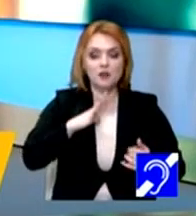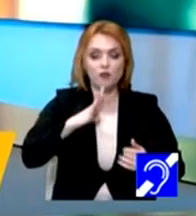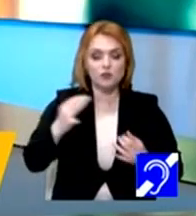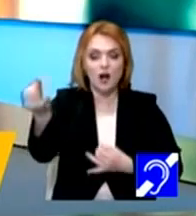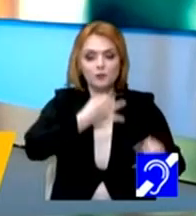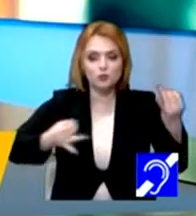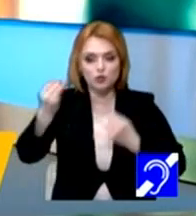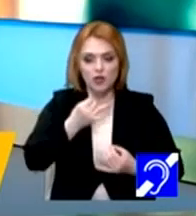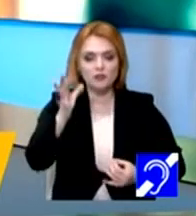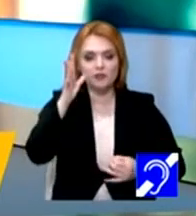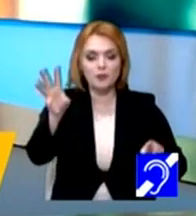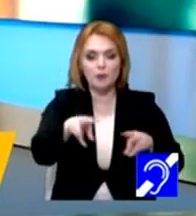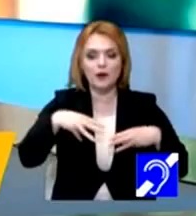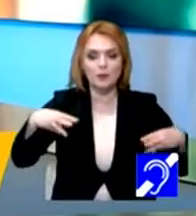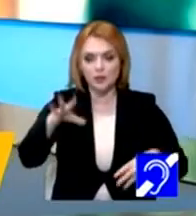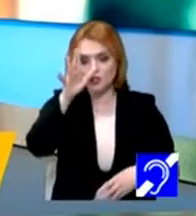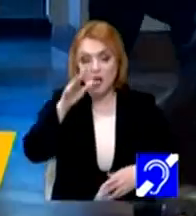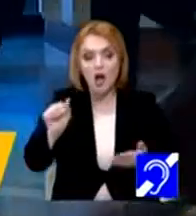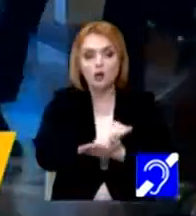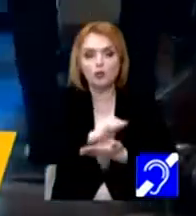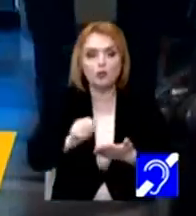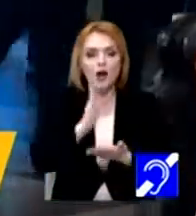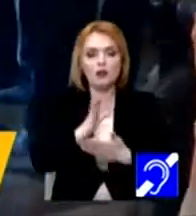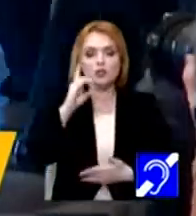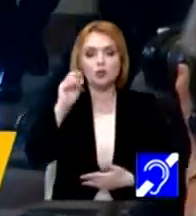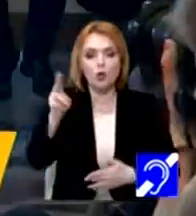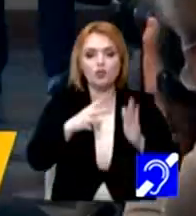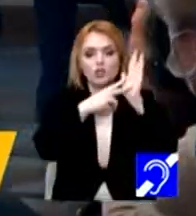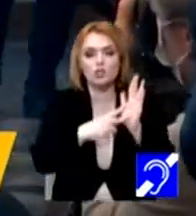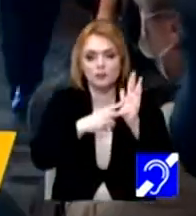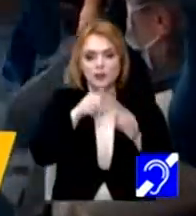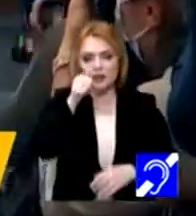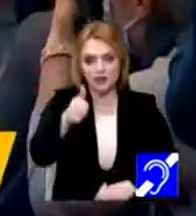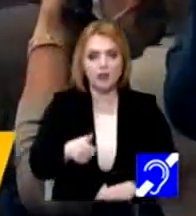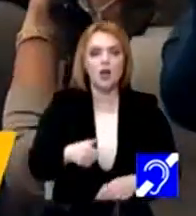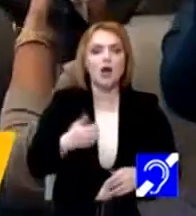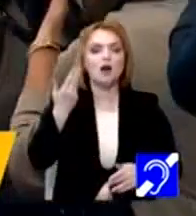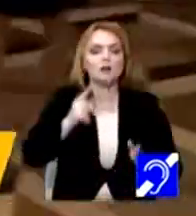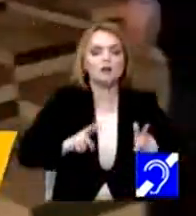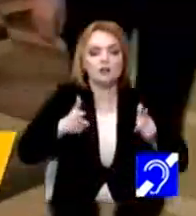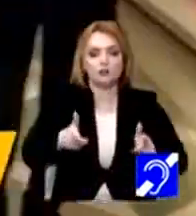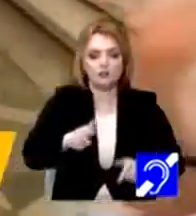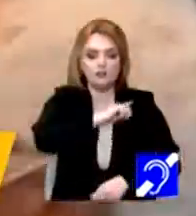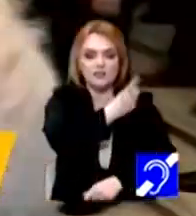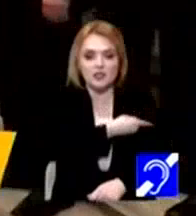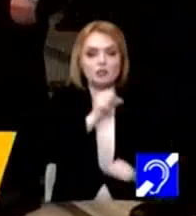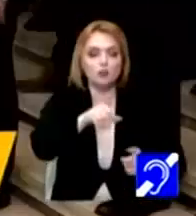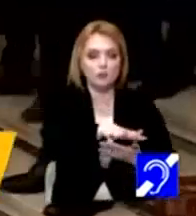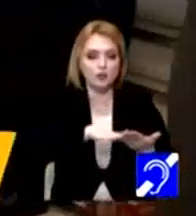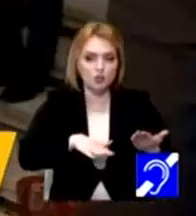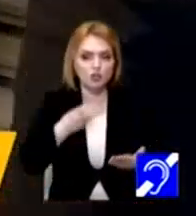către Parlamentul de la Chișinău. Documentul are o valabilitate de 7 ani de la data intrării în vigoare și poate fi prelungit cu 3